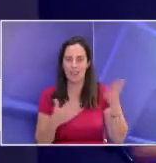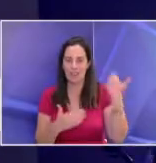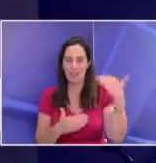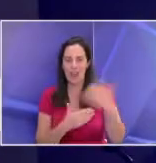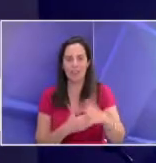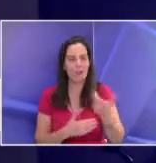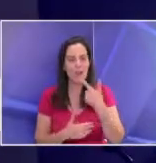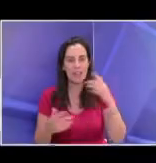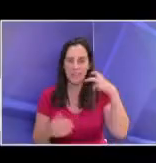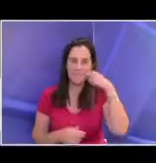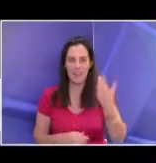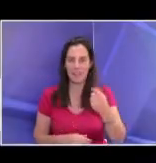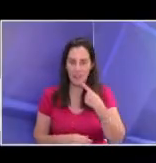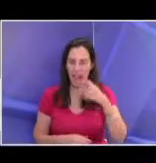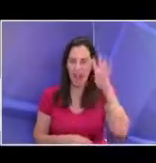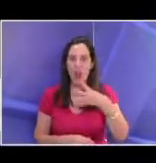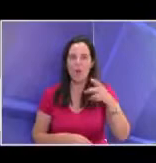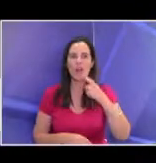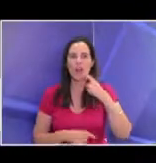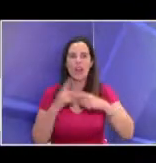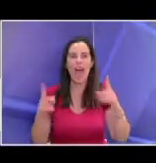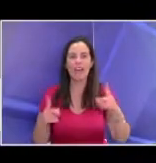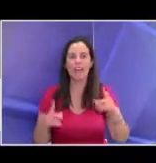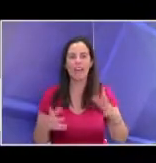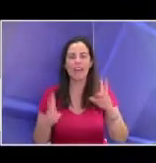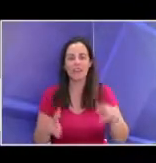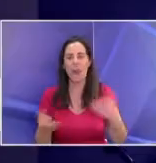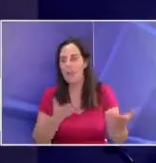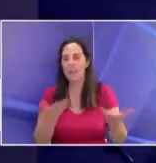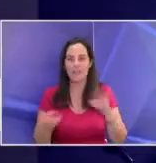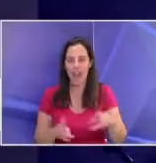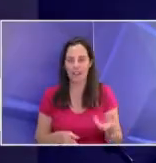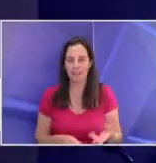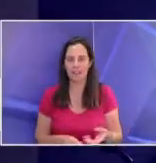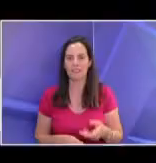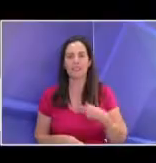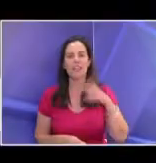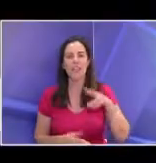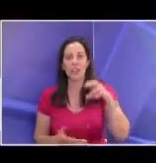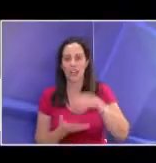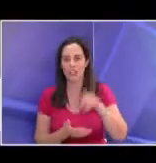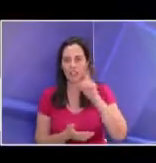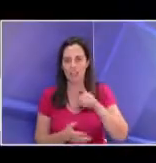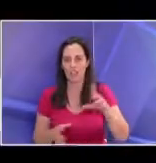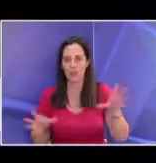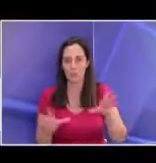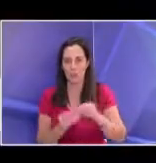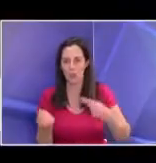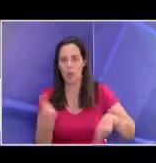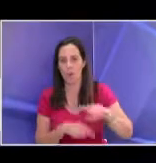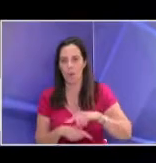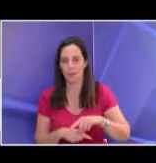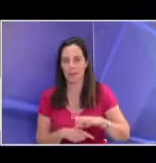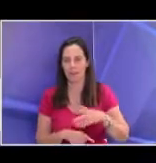סוגרים את האייטם, בואו נפרגן. אתה רוצה לדבר על הלוח שנה? לא, תגידי, איך אפשר, מה אפשר? יש אתר שנקרא togetherkula.com,